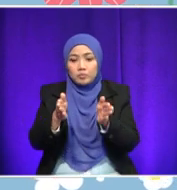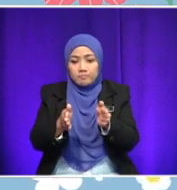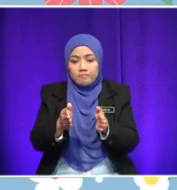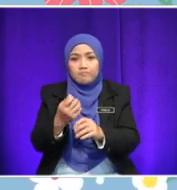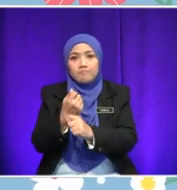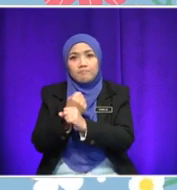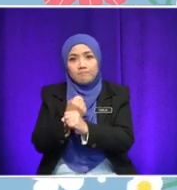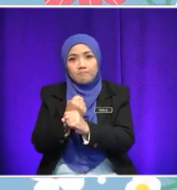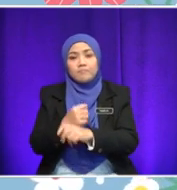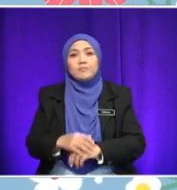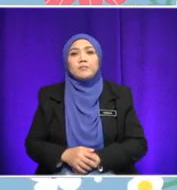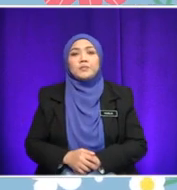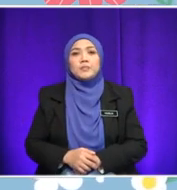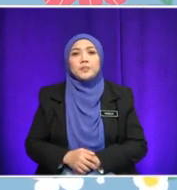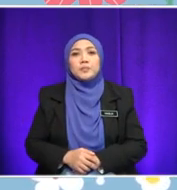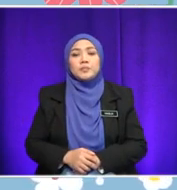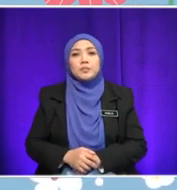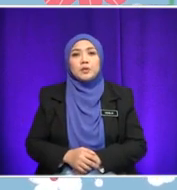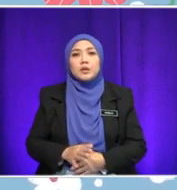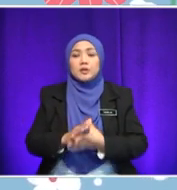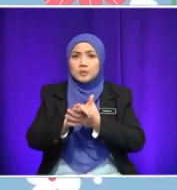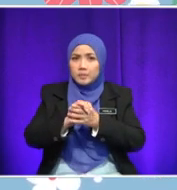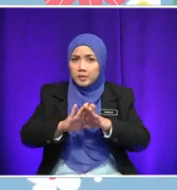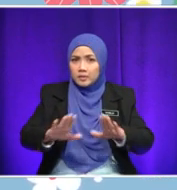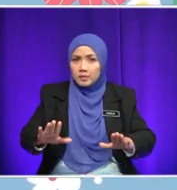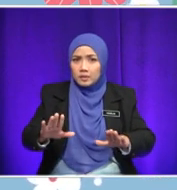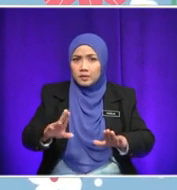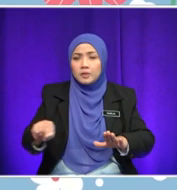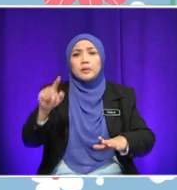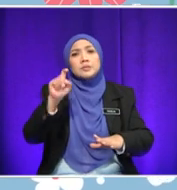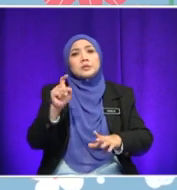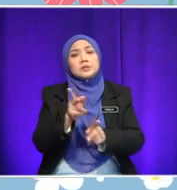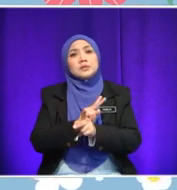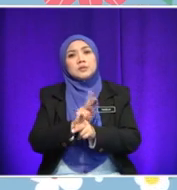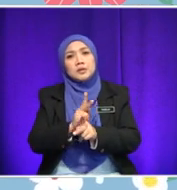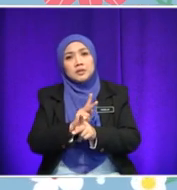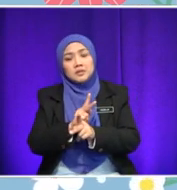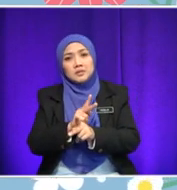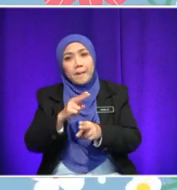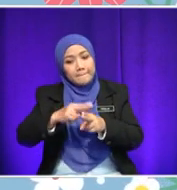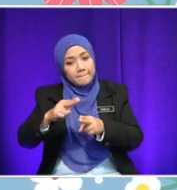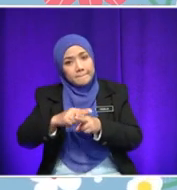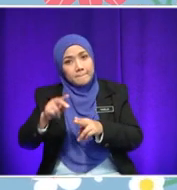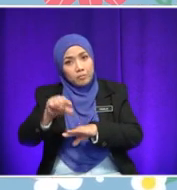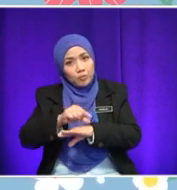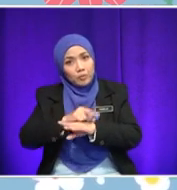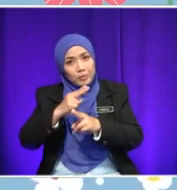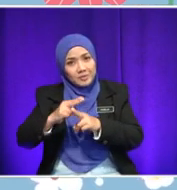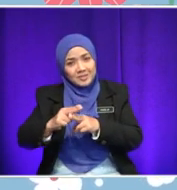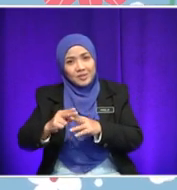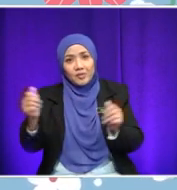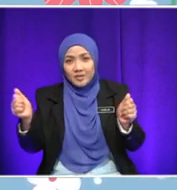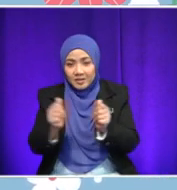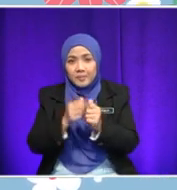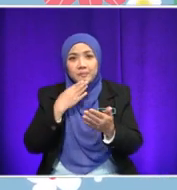Baiklah aspek keselamatan Seperti yang saya gunakan tadi dimasukkan di dalam baik dan